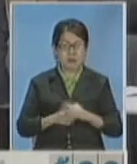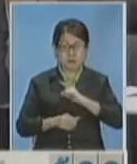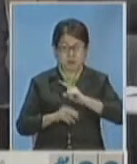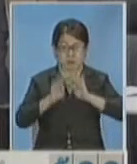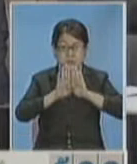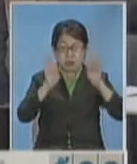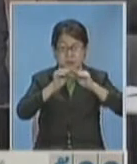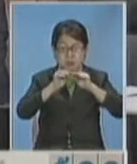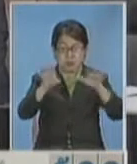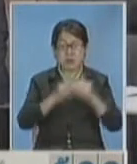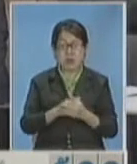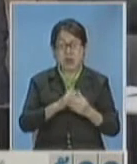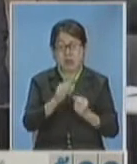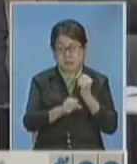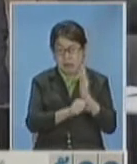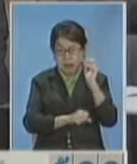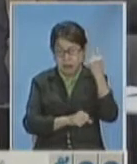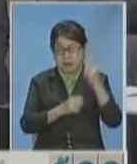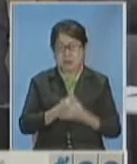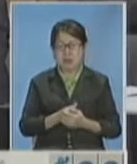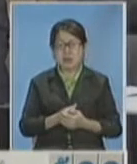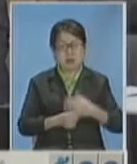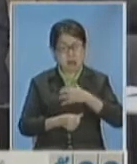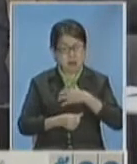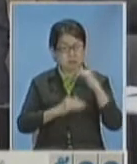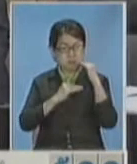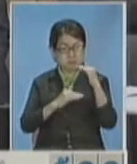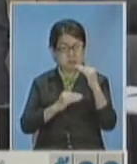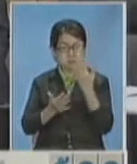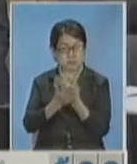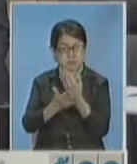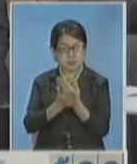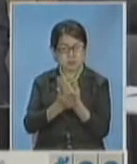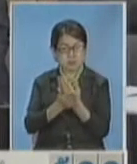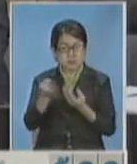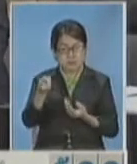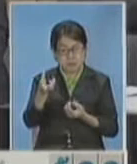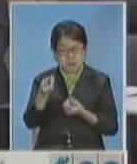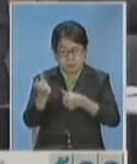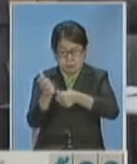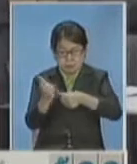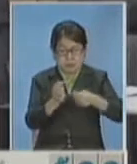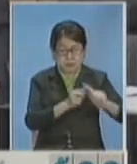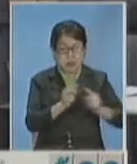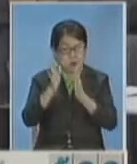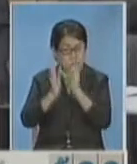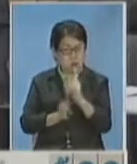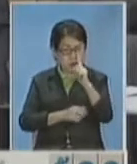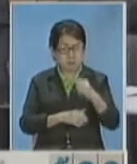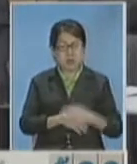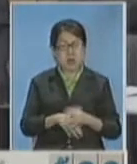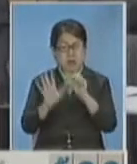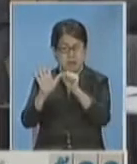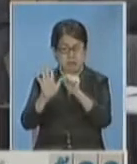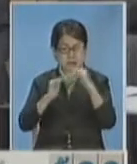าปีฤดูกาลใหม่นี้จะมีการจำกัดวงเงินของพี่น้องเกษตรกรก็คือรายละไม่เกิน 500,000 บ